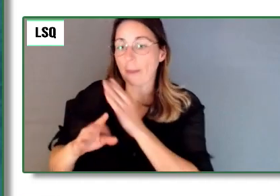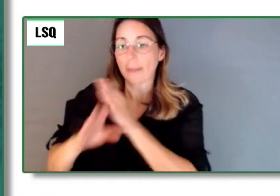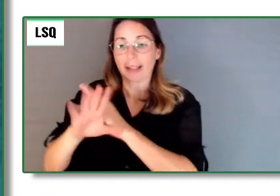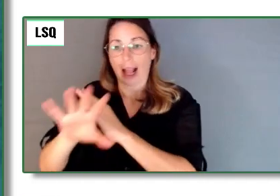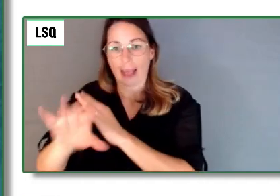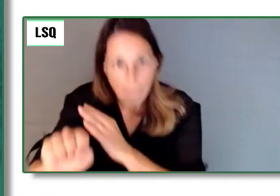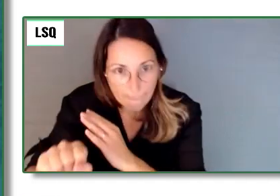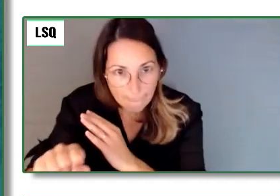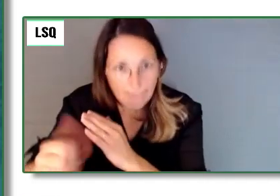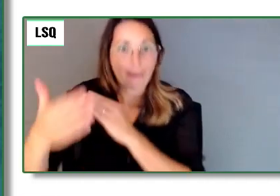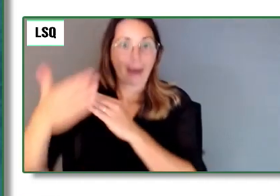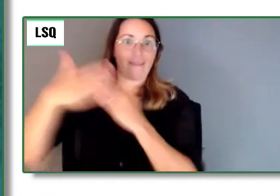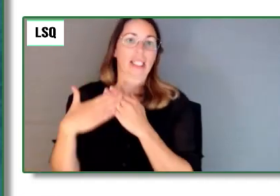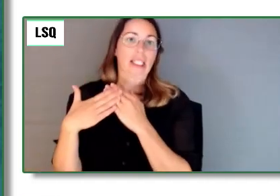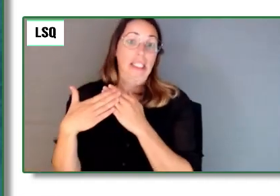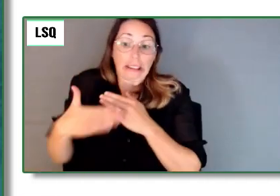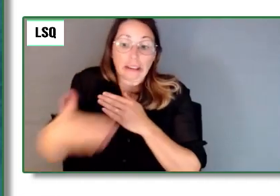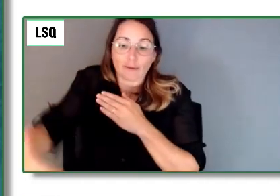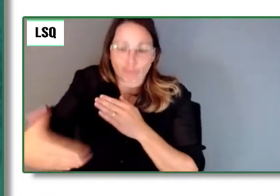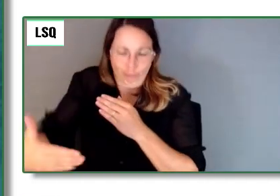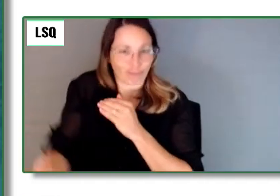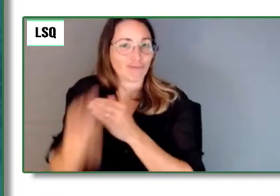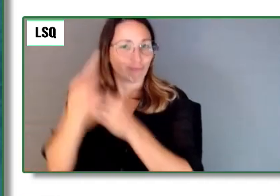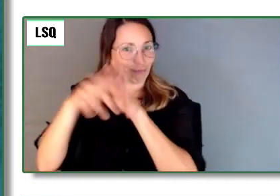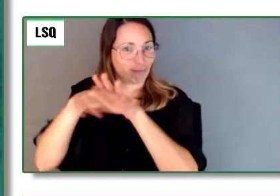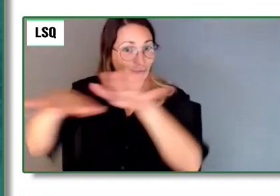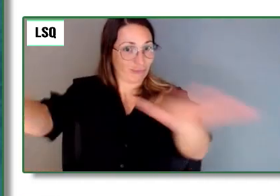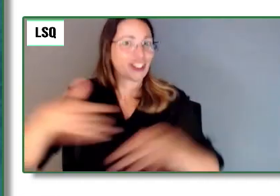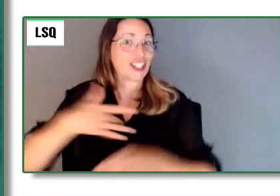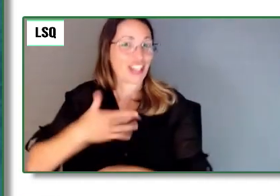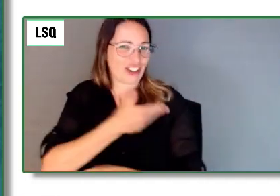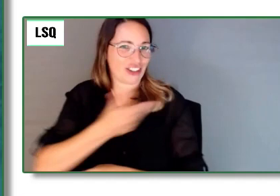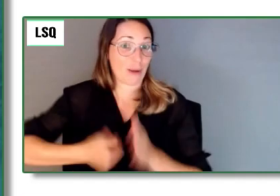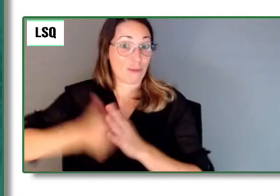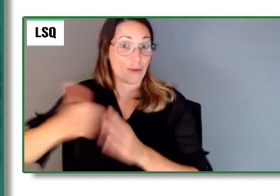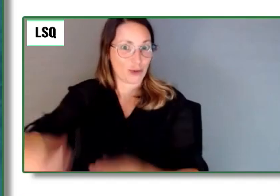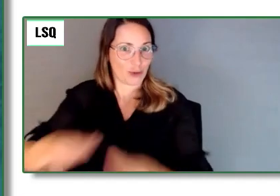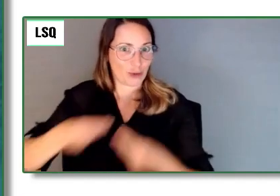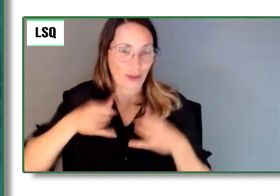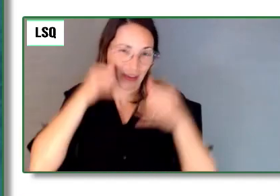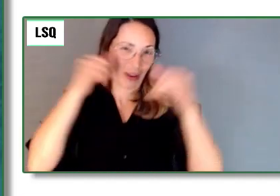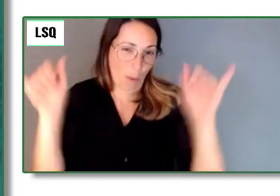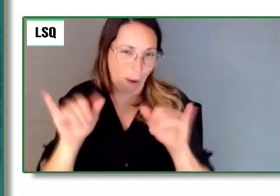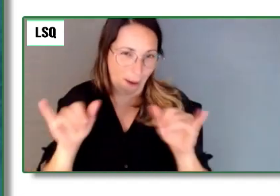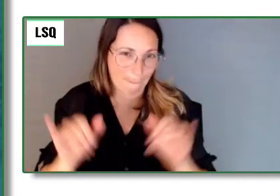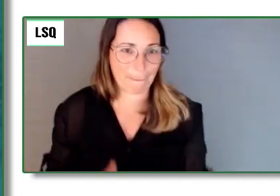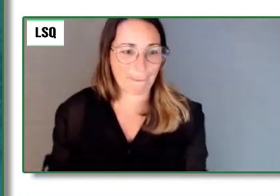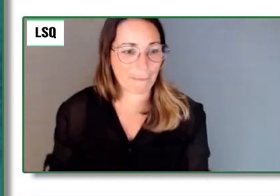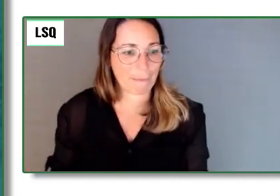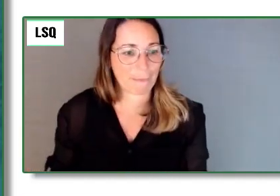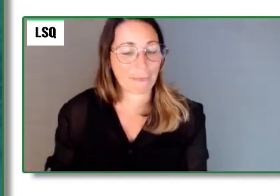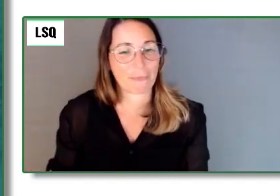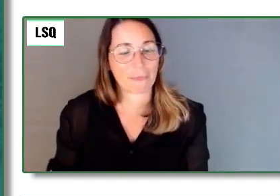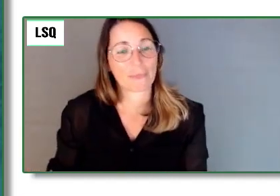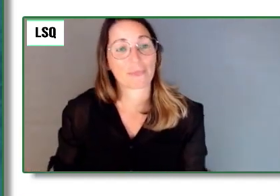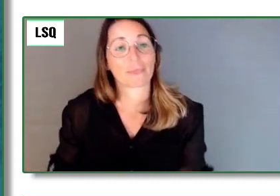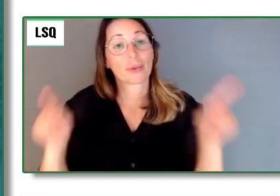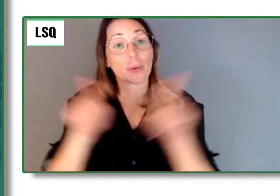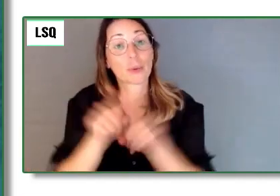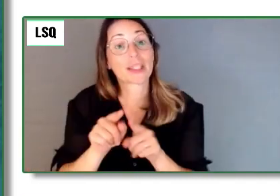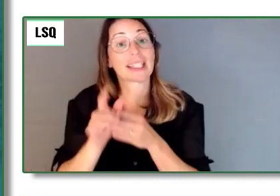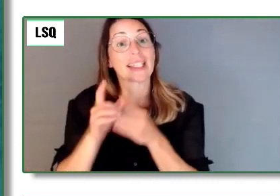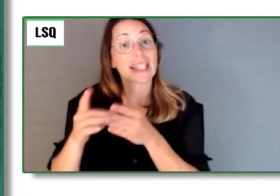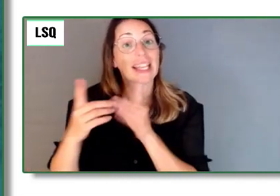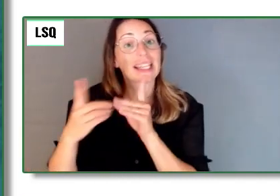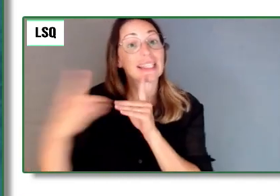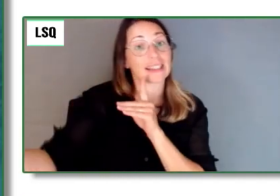les guides à distance en temps réel, c'est-à-dire vous pouvez interagir avec une personne qui regarde par votre caméra et qui vous